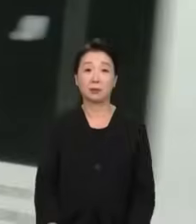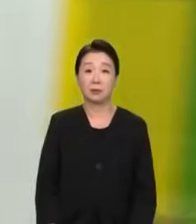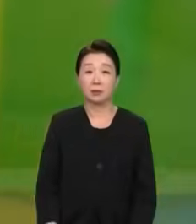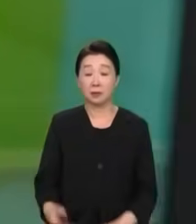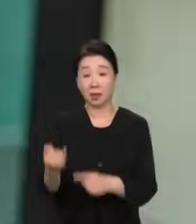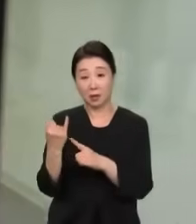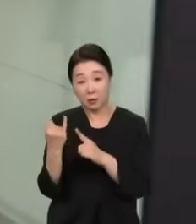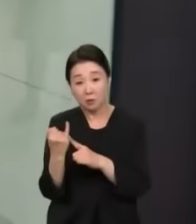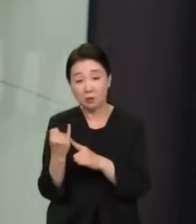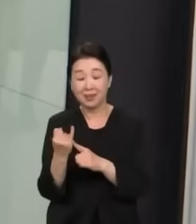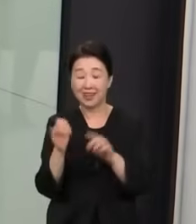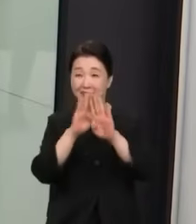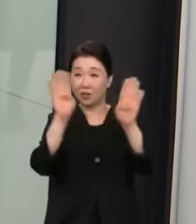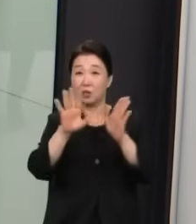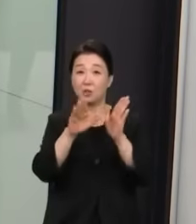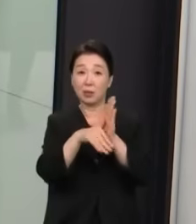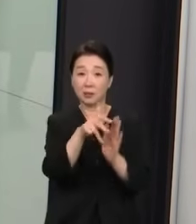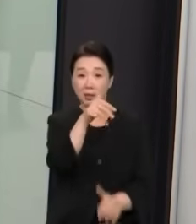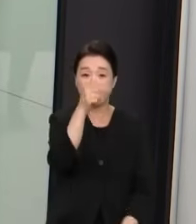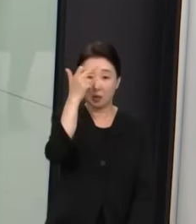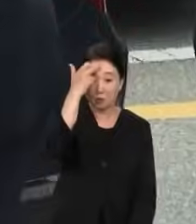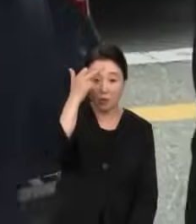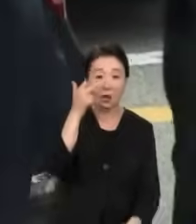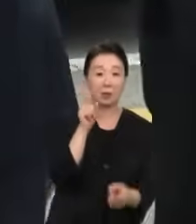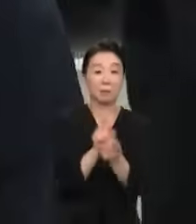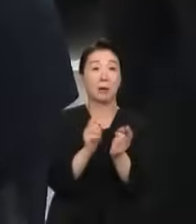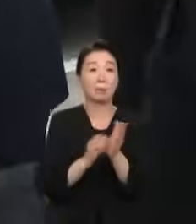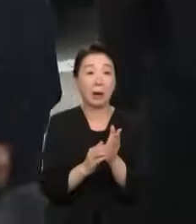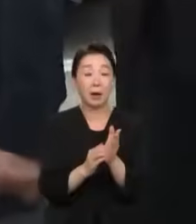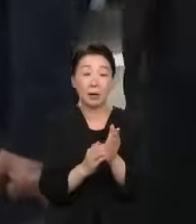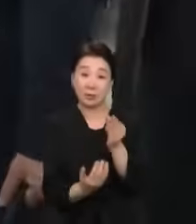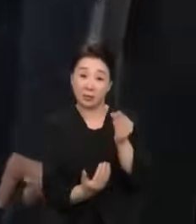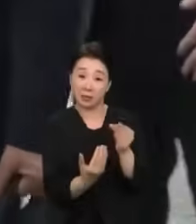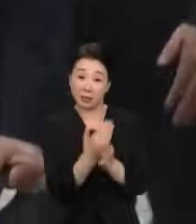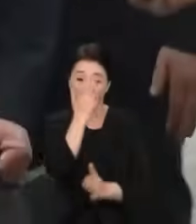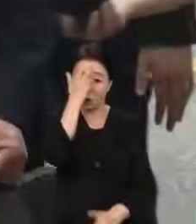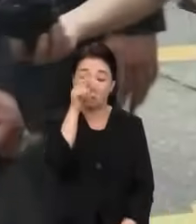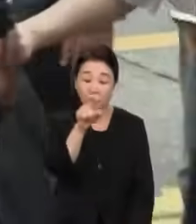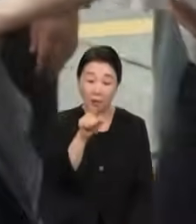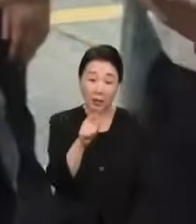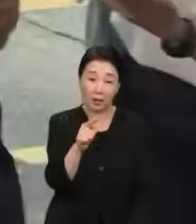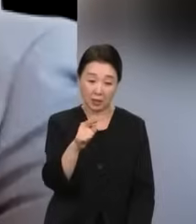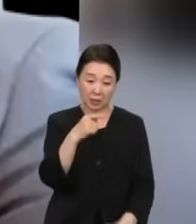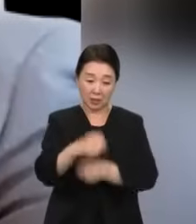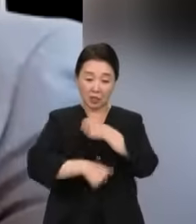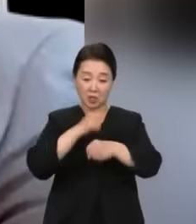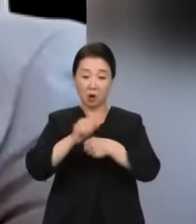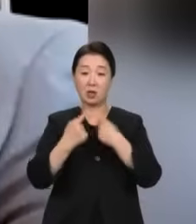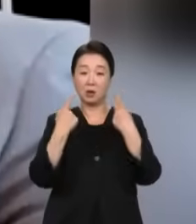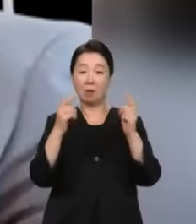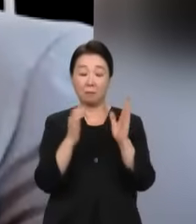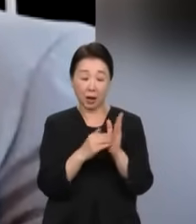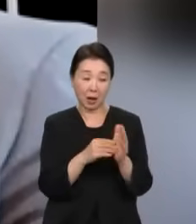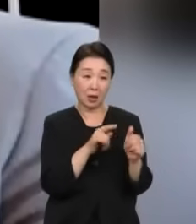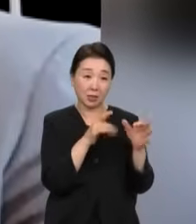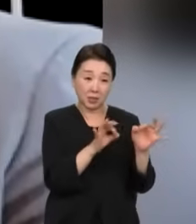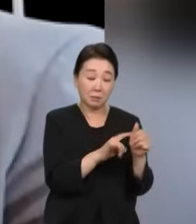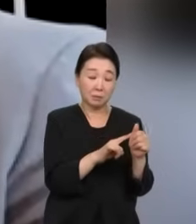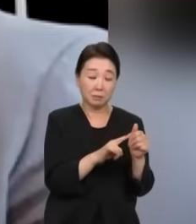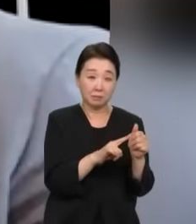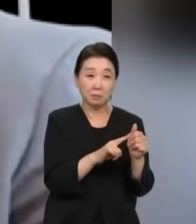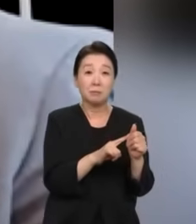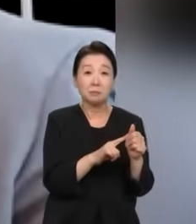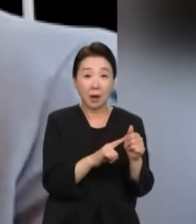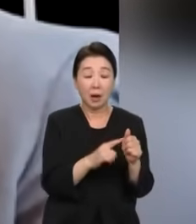김여사의 전시회에서 최를 만났습니다 이 사건으로 최신은 징역 1년 김씨는 징역 6개월에 집행유에